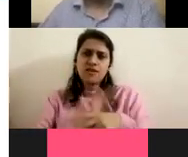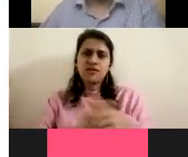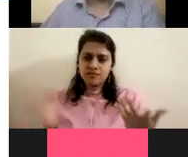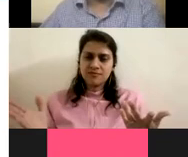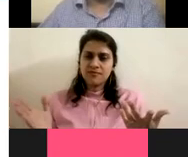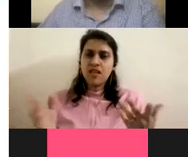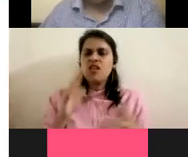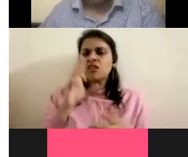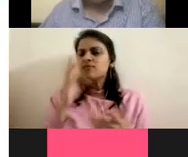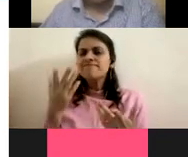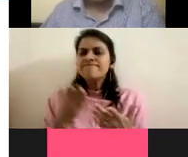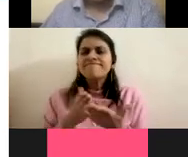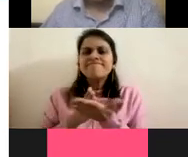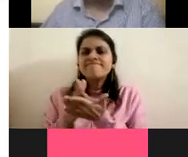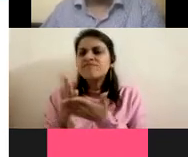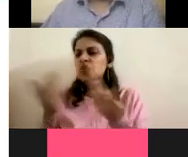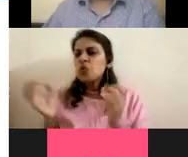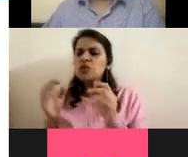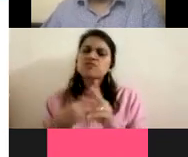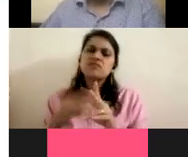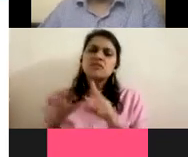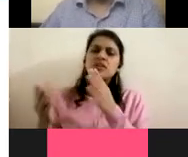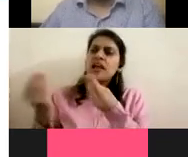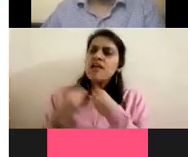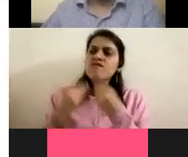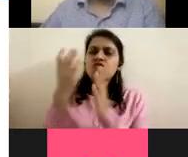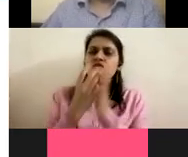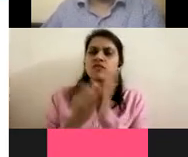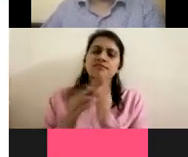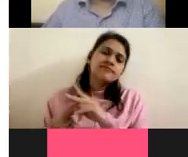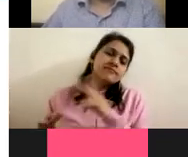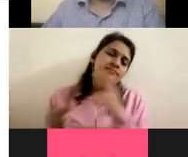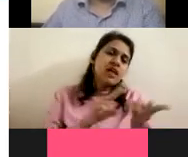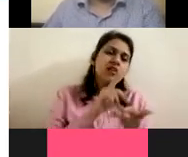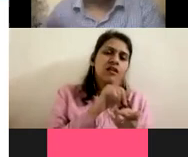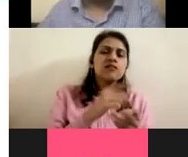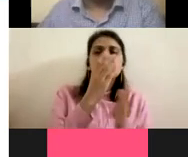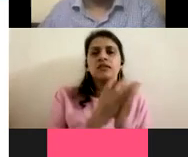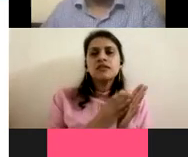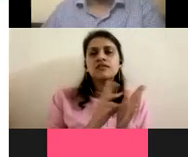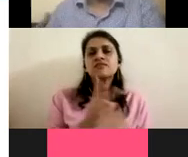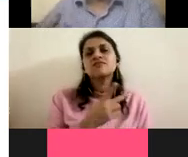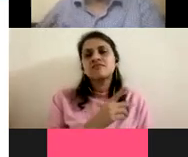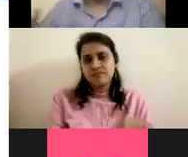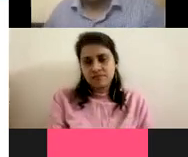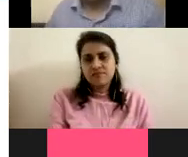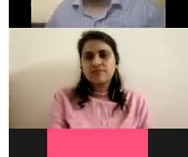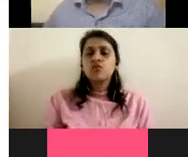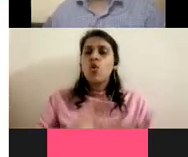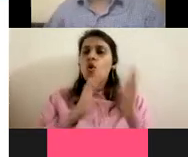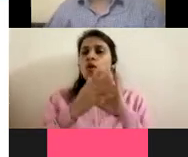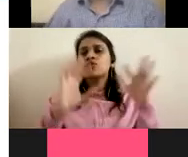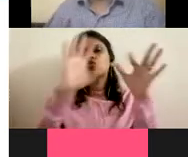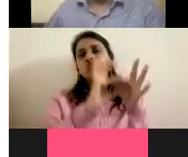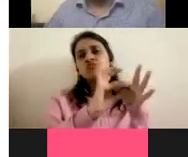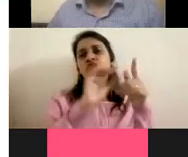मतलब लिबरल आर्ट्स और वो परसू करते हैं. करेक्ट. तो बट चेंज सिचुएशन चेंज हो रहा है विद इंक्लूजन, एंड होपफुली इट विल चेंज. एंड